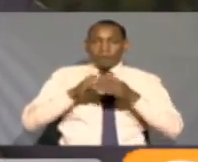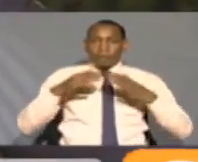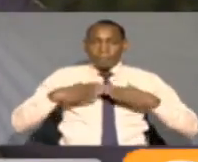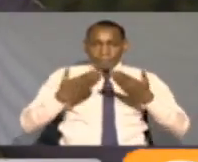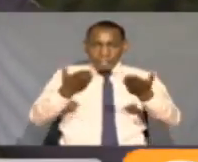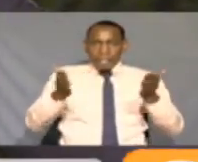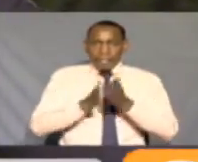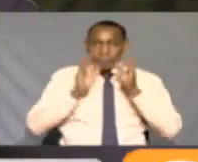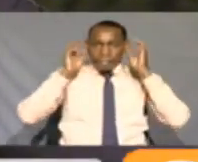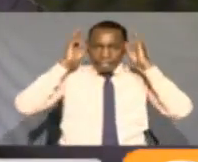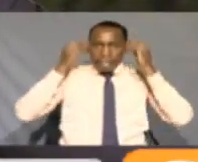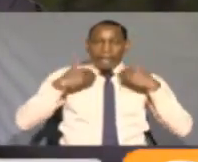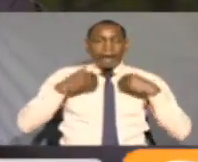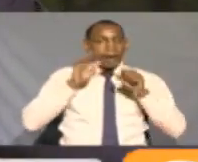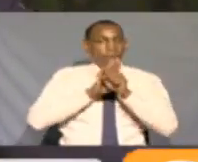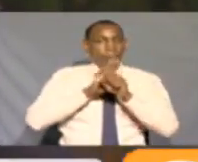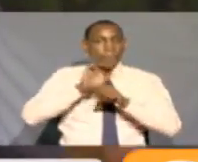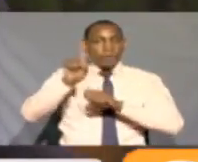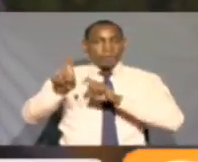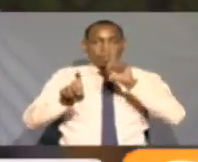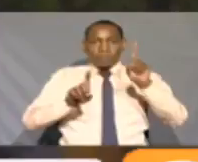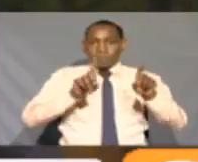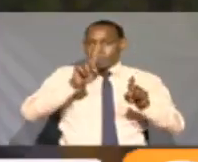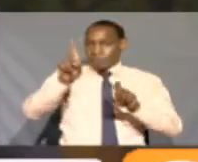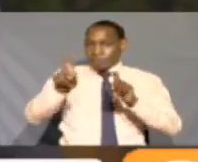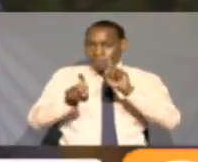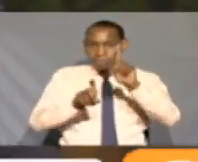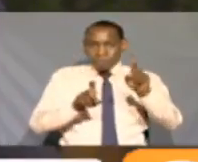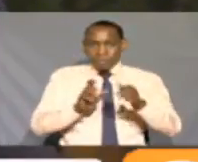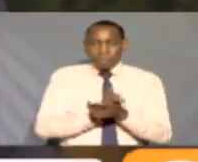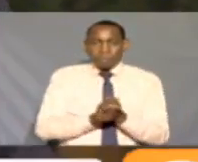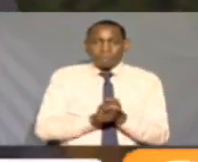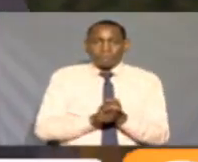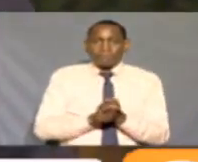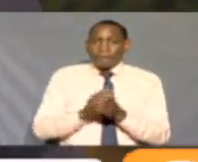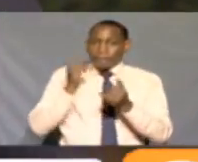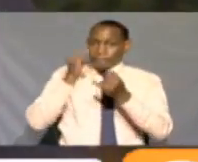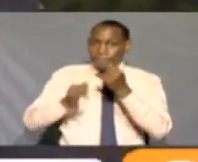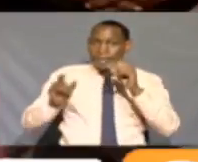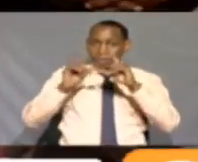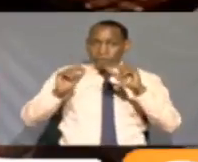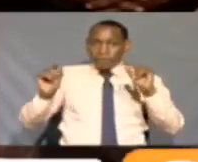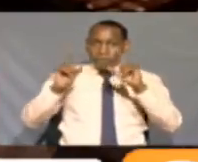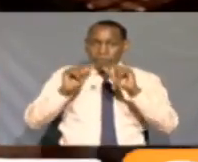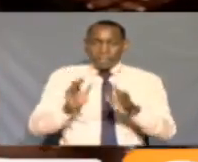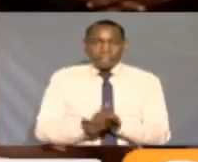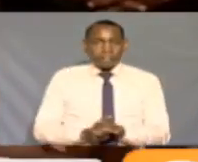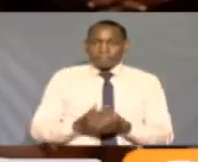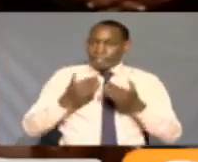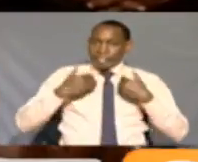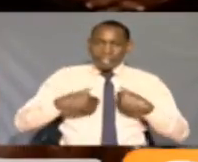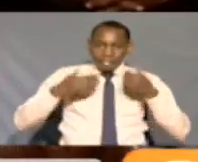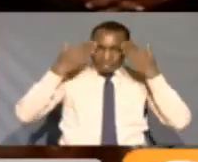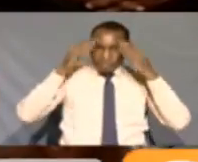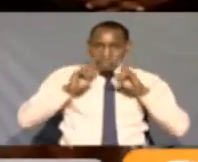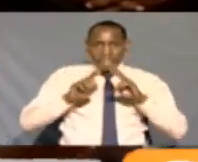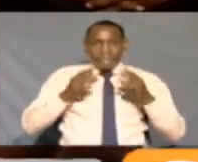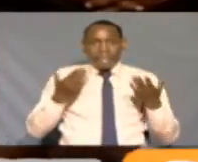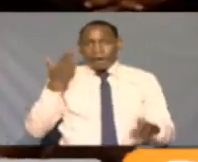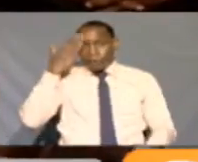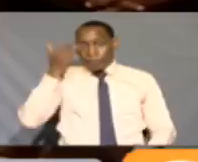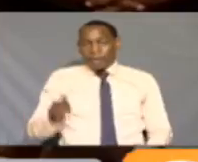and Mashirima, who I know has so many more questions. I don't know how she'll even wrap this up, Mashirima. Hata mimi mwenyewe nashindwa vile nitaanza,